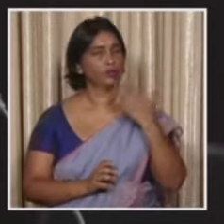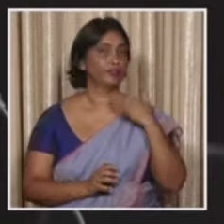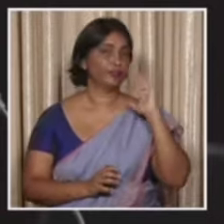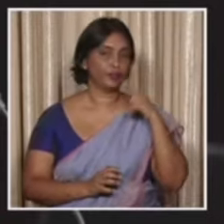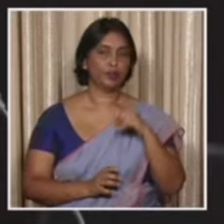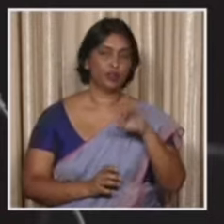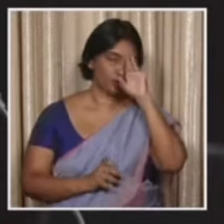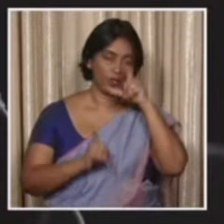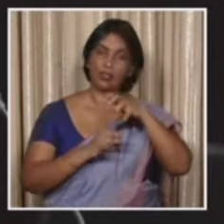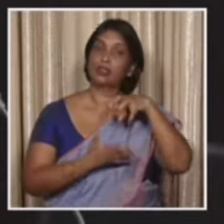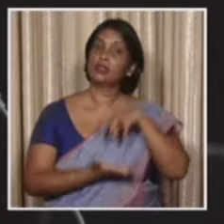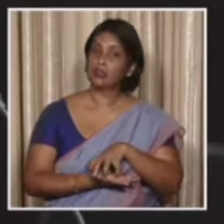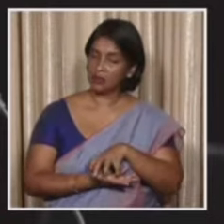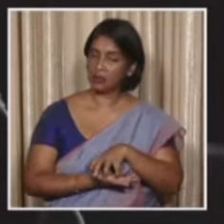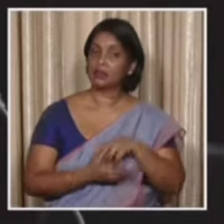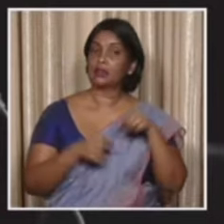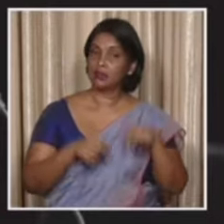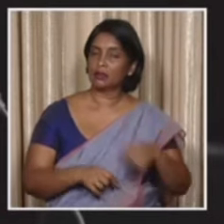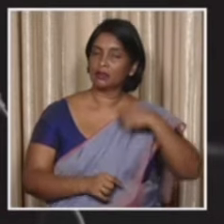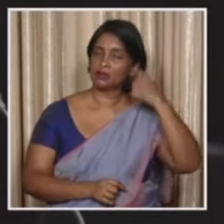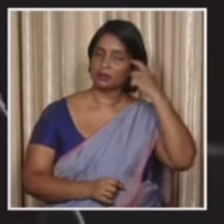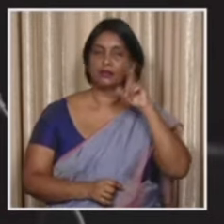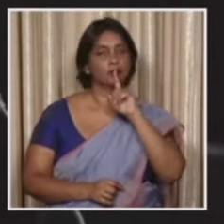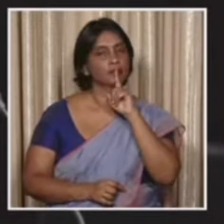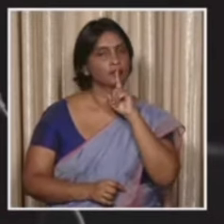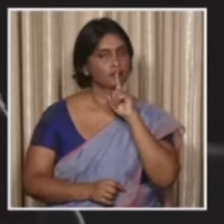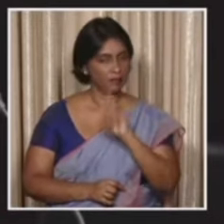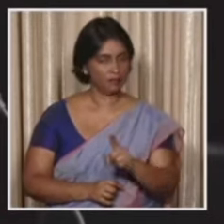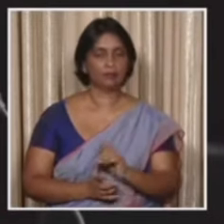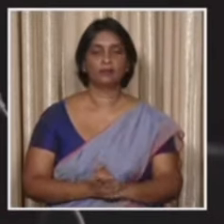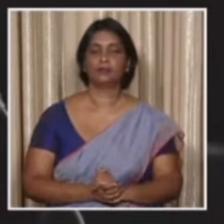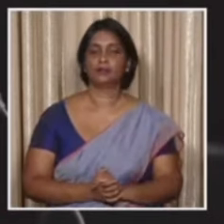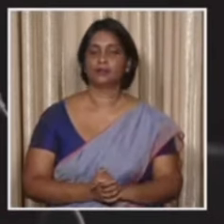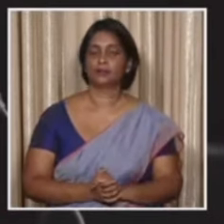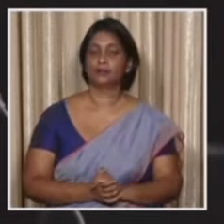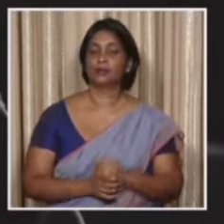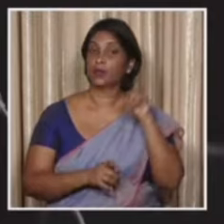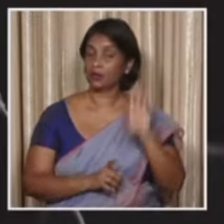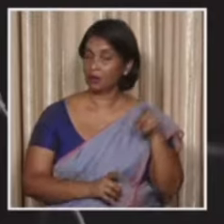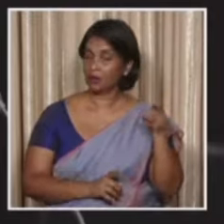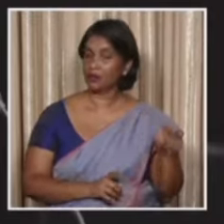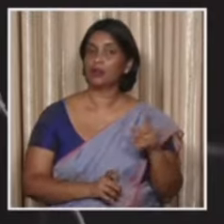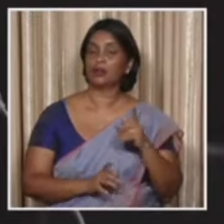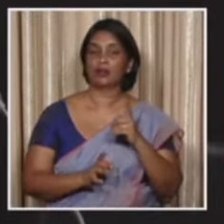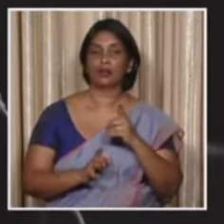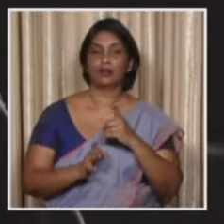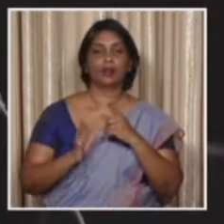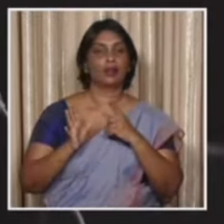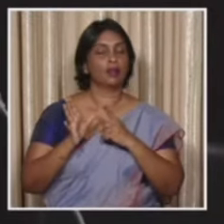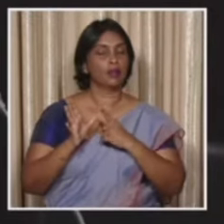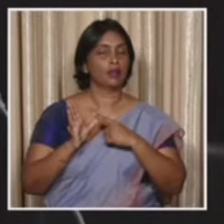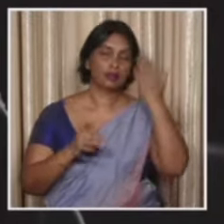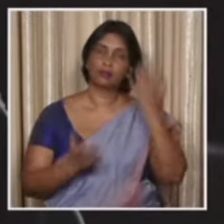பரவலாக நினைவு கூறப்படுகின்ற ஒரு விஷயமாக என்றென்றும் நிலைத்திருக்கும். அவருக்கும் எல்லாம் வல்ல இறைவன் ஜன்னத்துல் ஃபிர்தௌஸை வழங்க வேண்டும் என்று